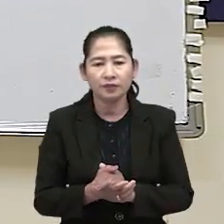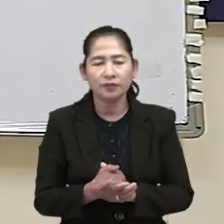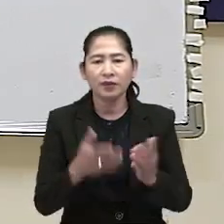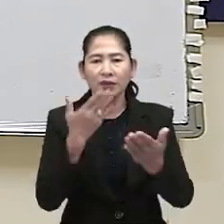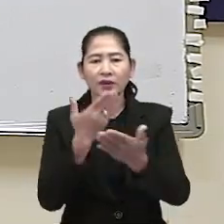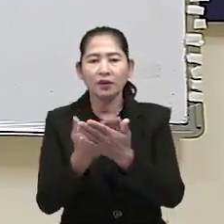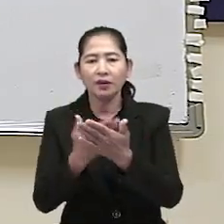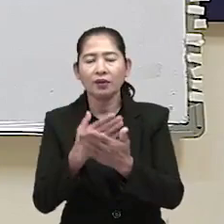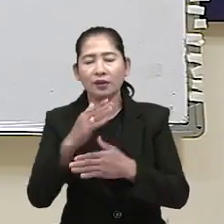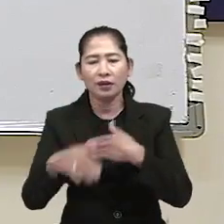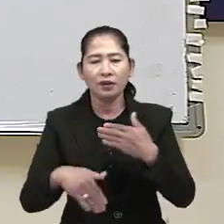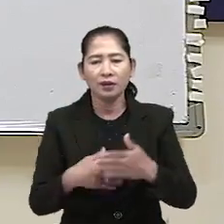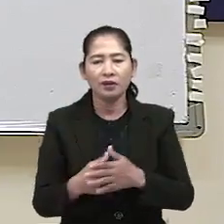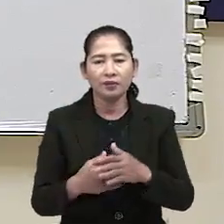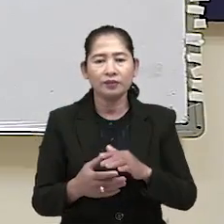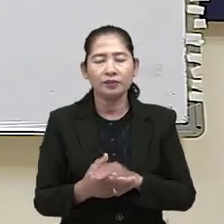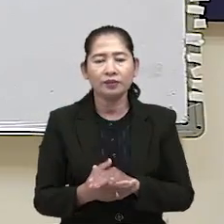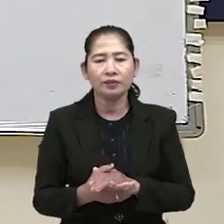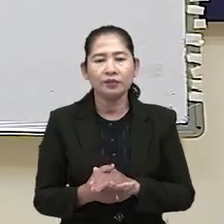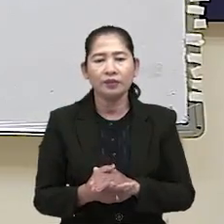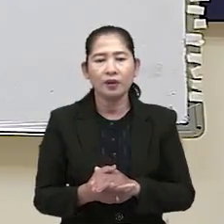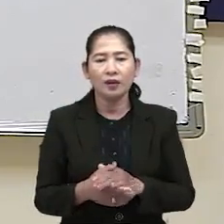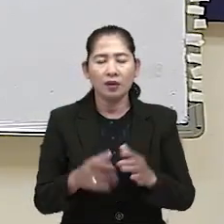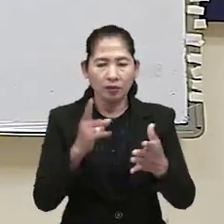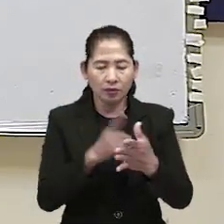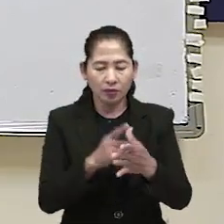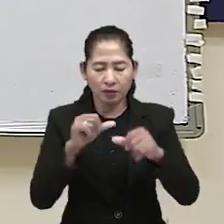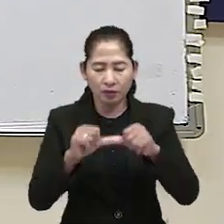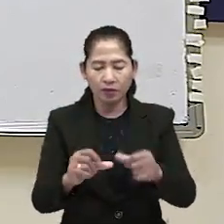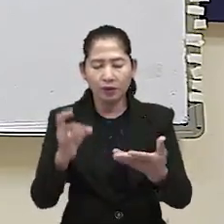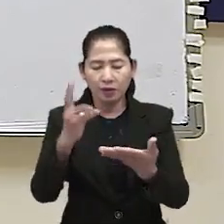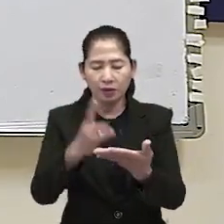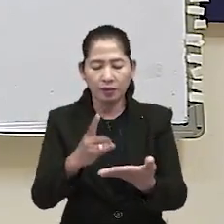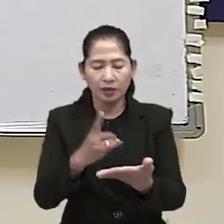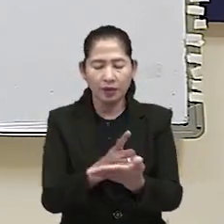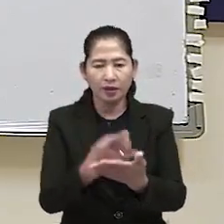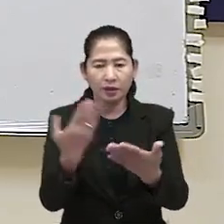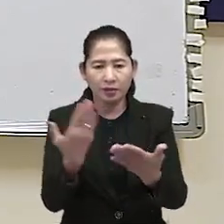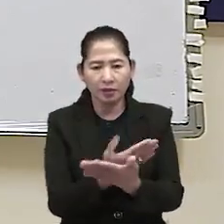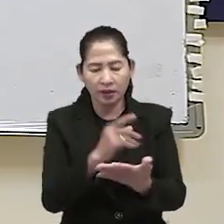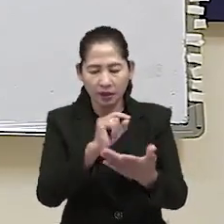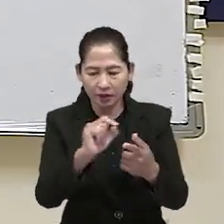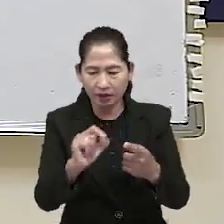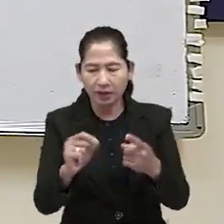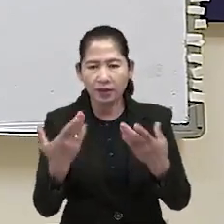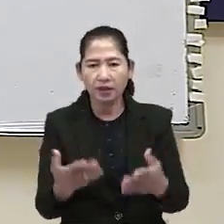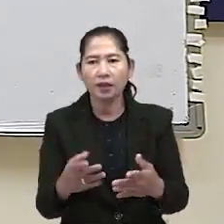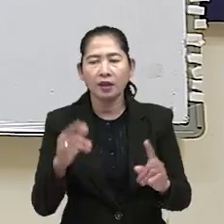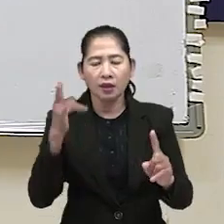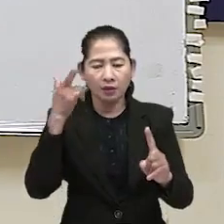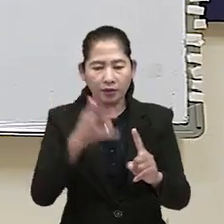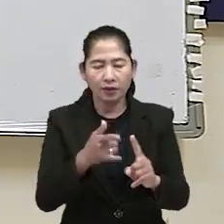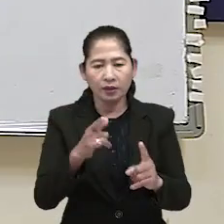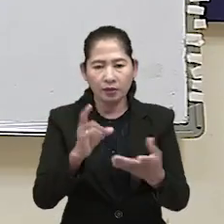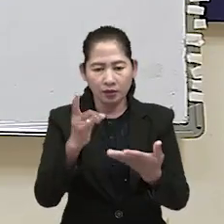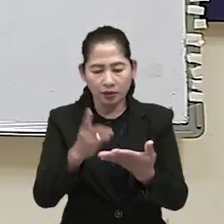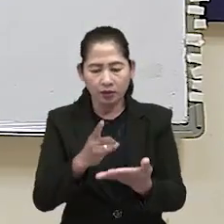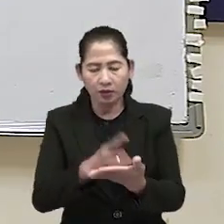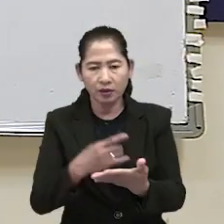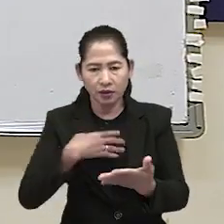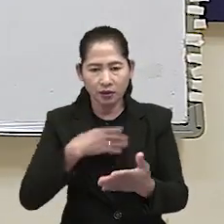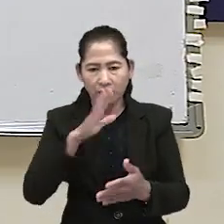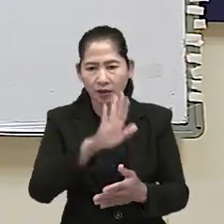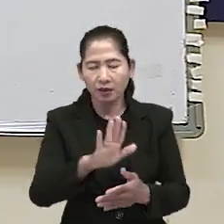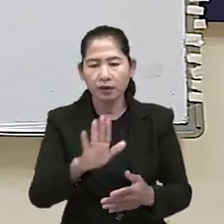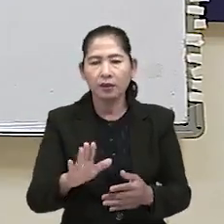អរគុណទាំងអស់គ្នាអញ្ចឹងមុននឹងបន្តចូលមេរៀនថ្មីនៅក្នុងមេរៀនសំណេរនេះផងដែរវត្ថុបំណងនៃមេរៀនគឺនេះគ្រូចង់ឲ្យកូ